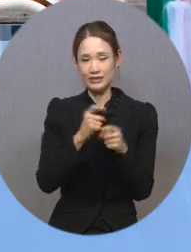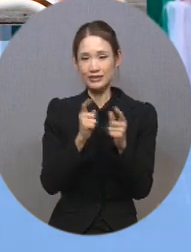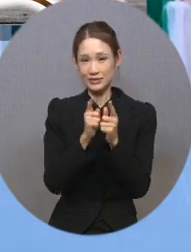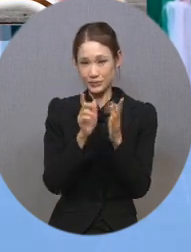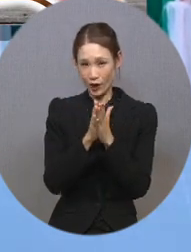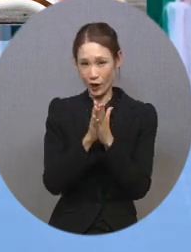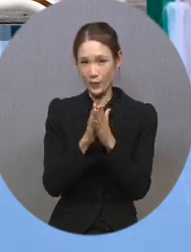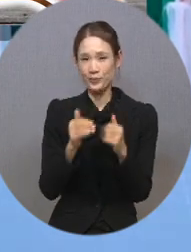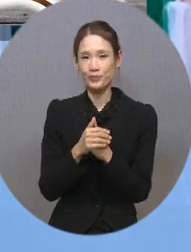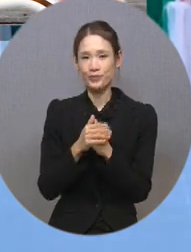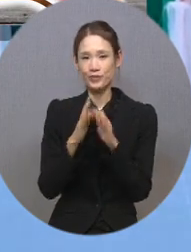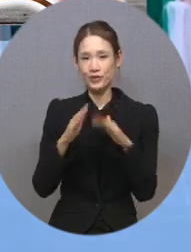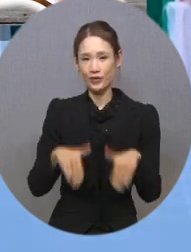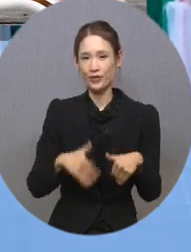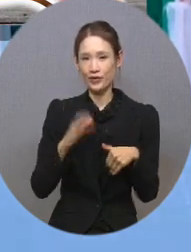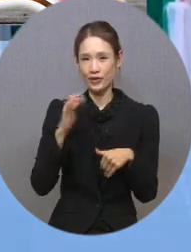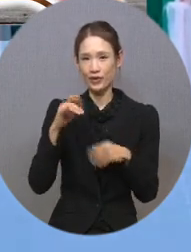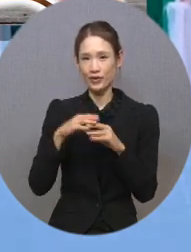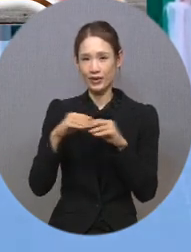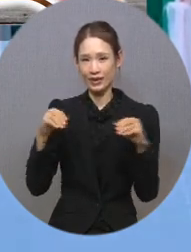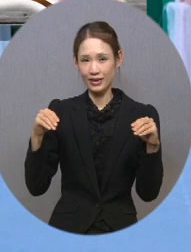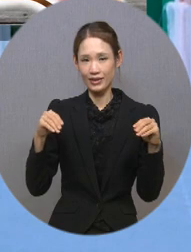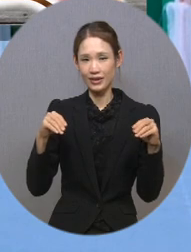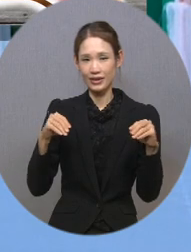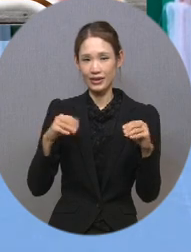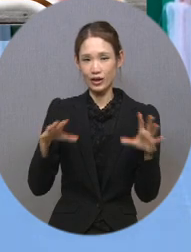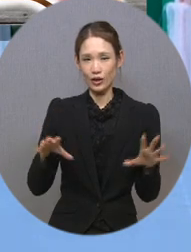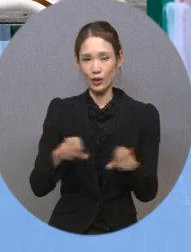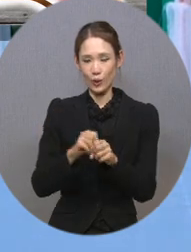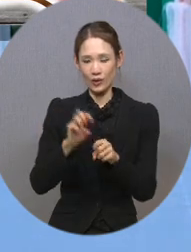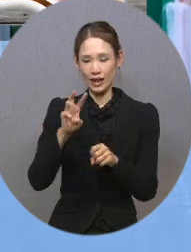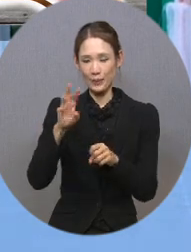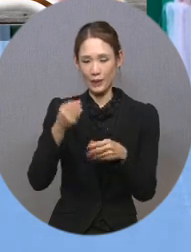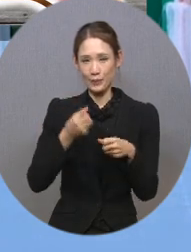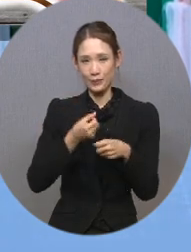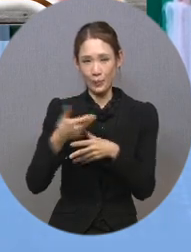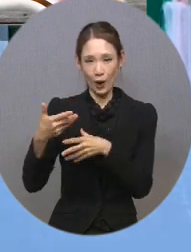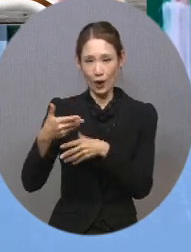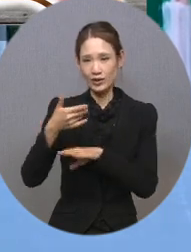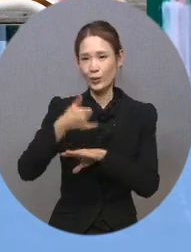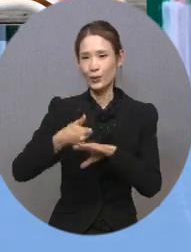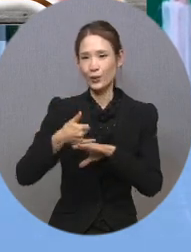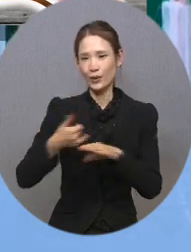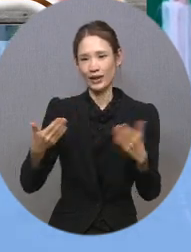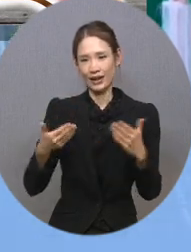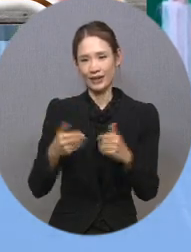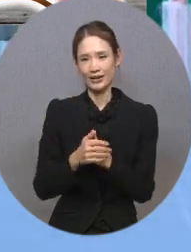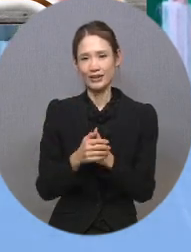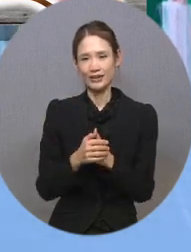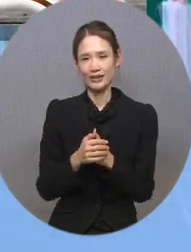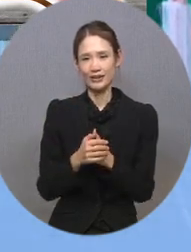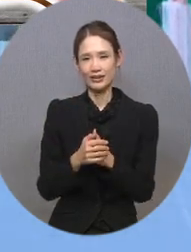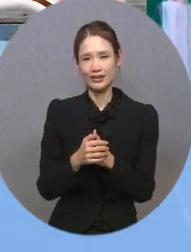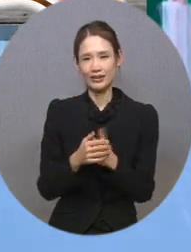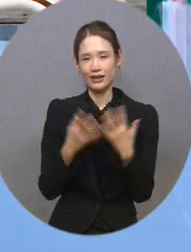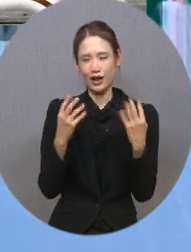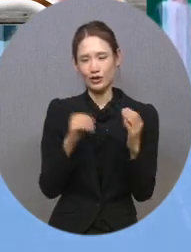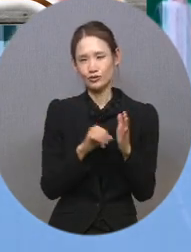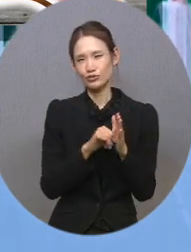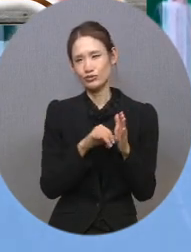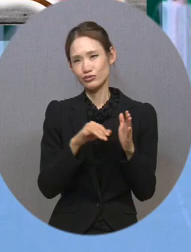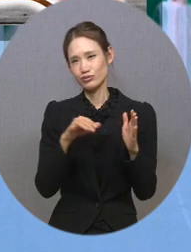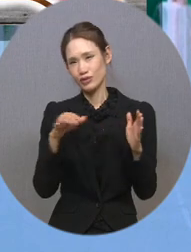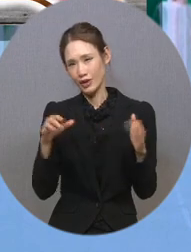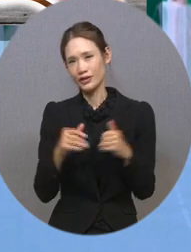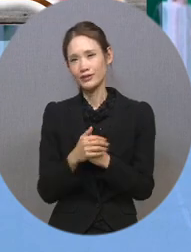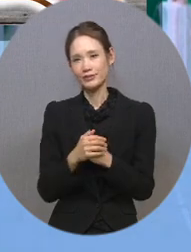하시고 계십니다. 지금 전남 영암 땅에 총 30만 평 규모로 농사를 짓고 있고요. 이제 많은 유명세를